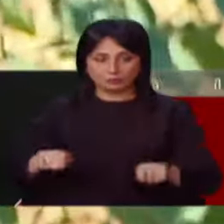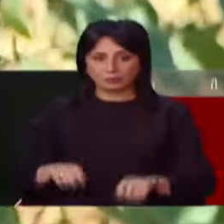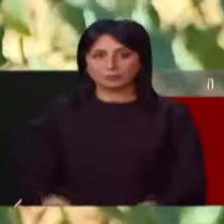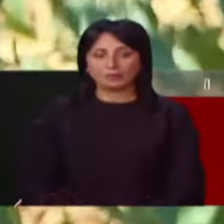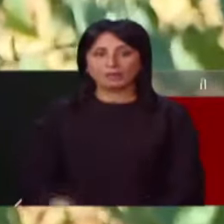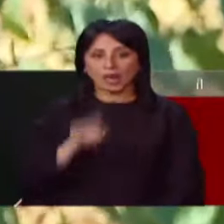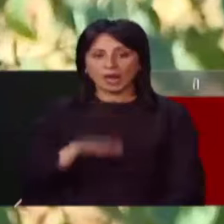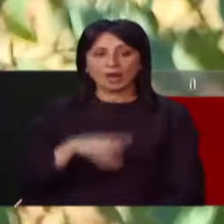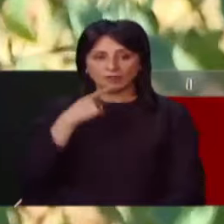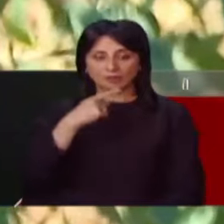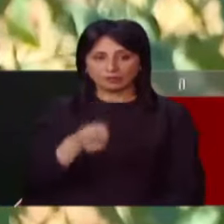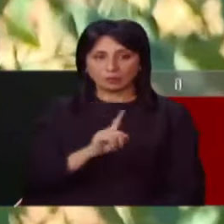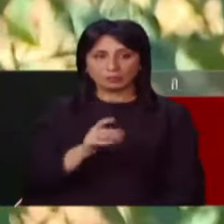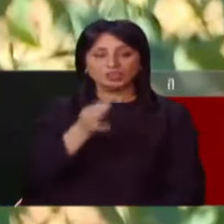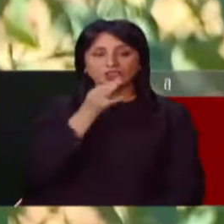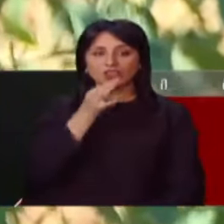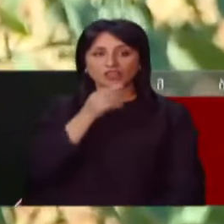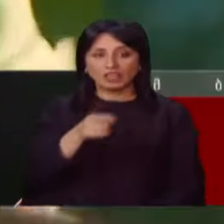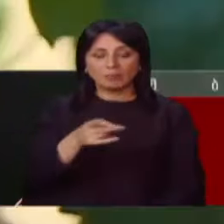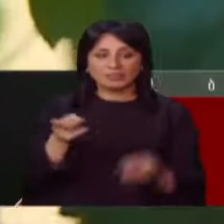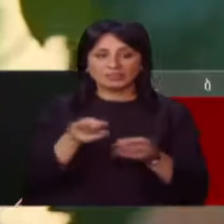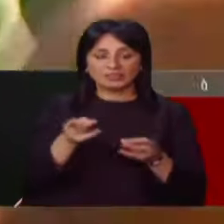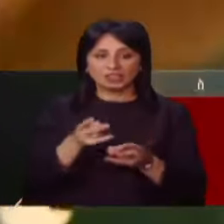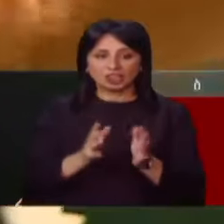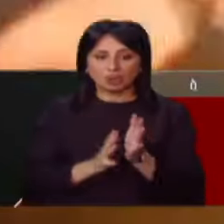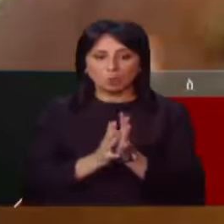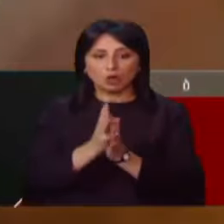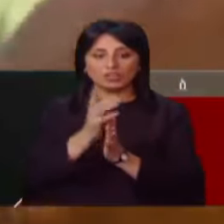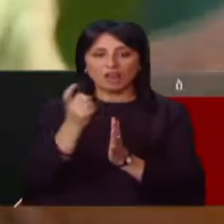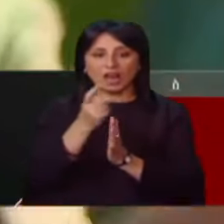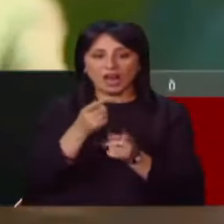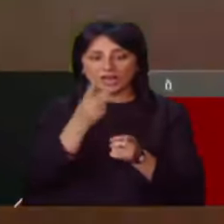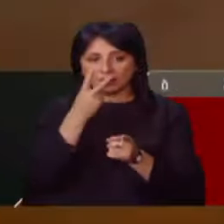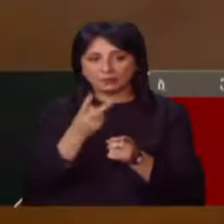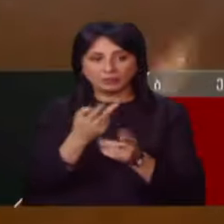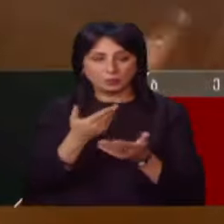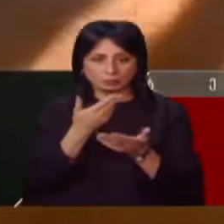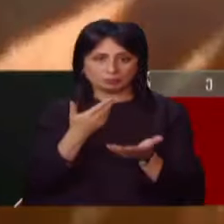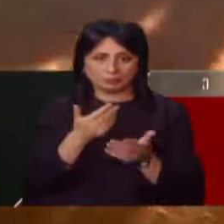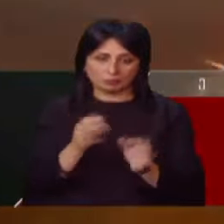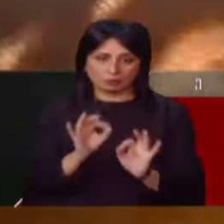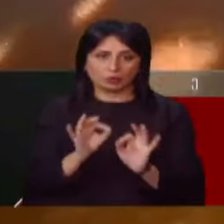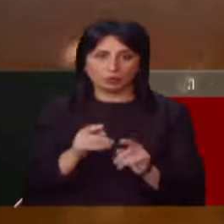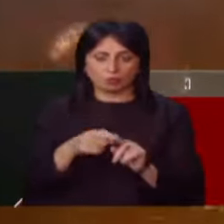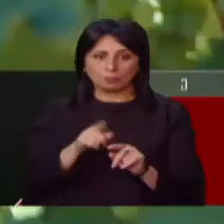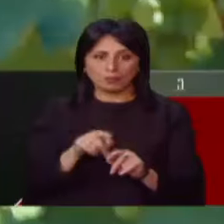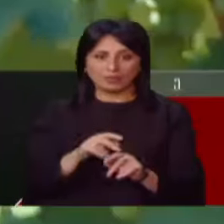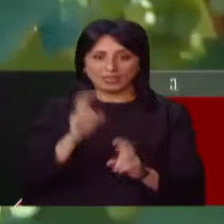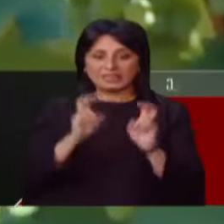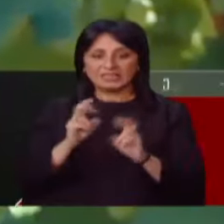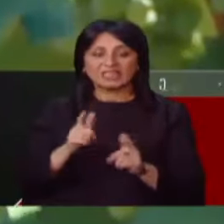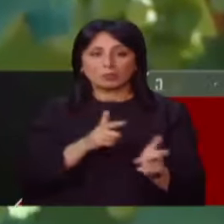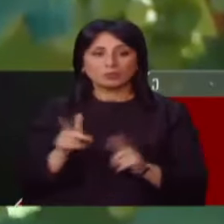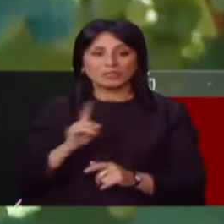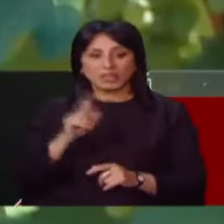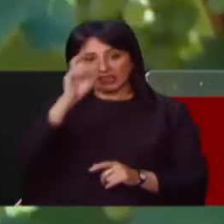საქმიანობას. აქვე აღსანიშნავია, რომ ჯერჯერობით ამის საჭიროება მოსავლის ხარისხიდან გამომდინარე არ დგას, თუმცა სახელმწიფო საწარმოები მზად